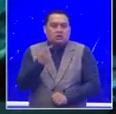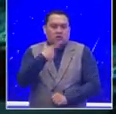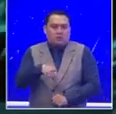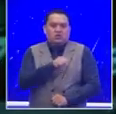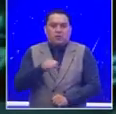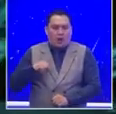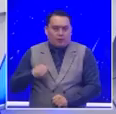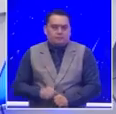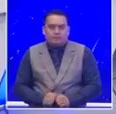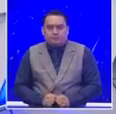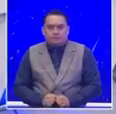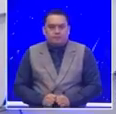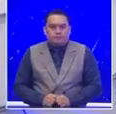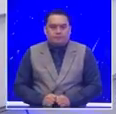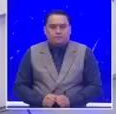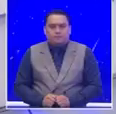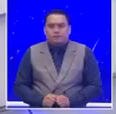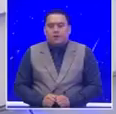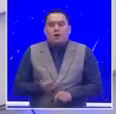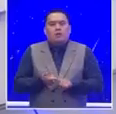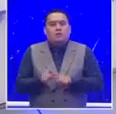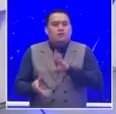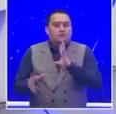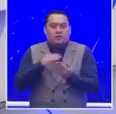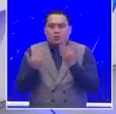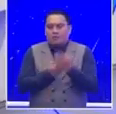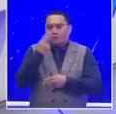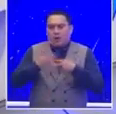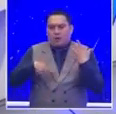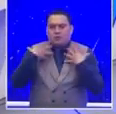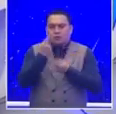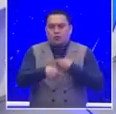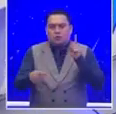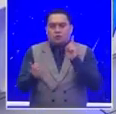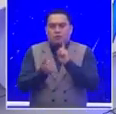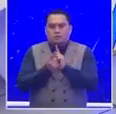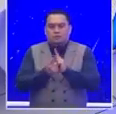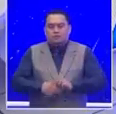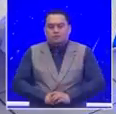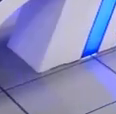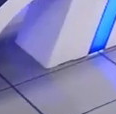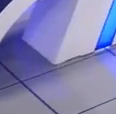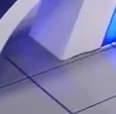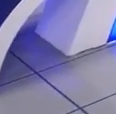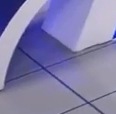себя. Это была вся информация к этому часу. Спасибо за внимание. До свидания.